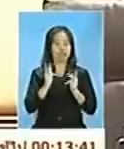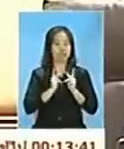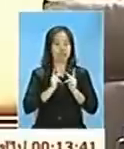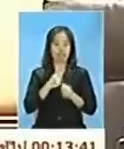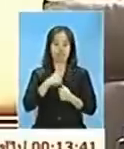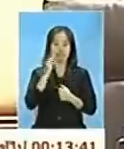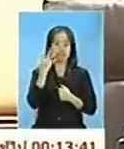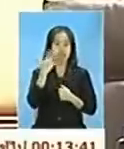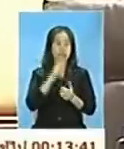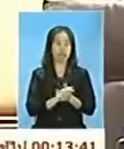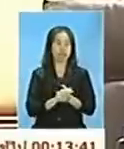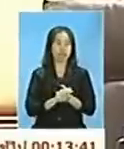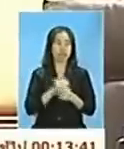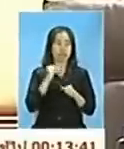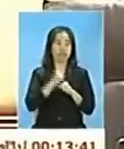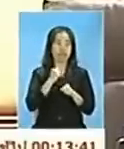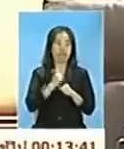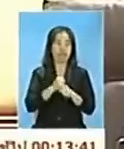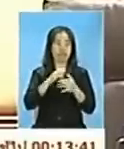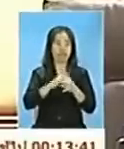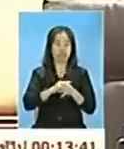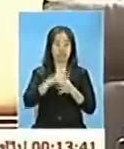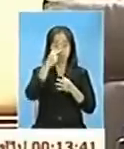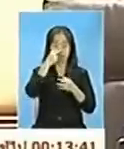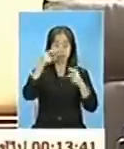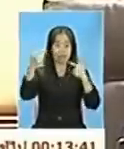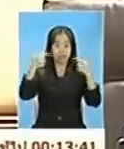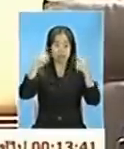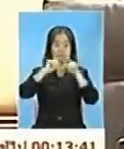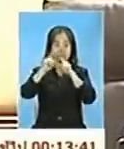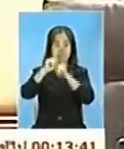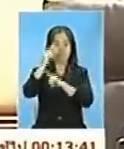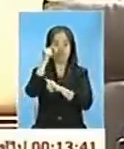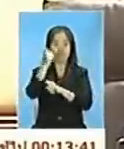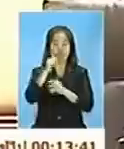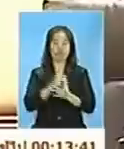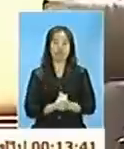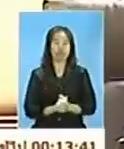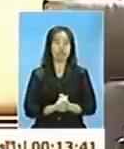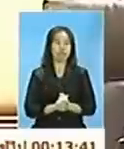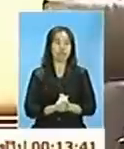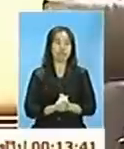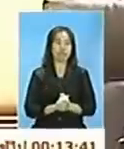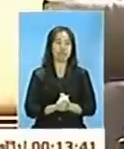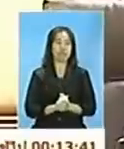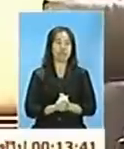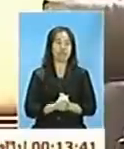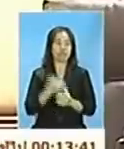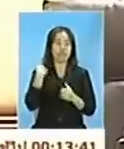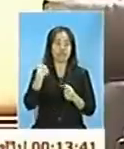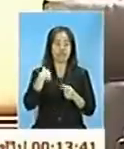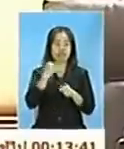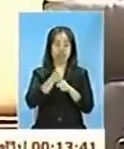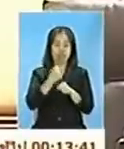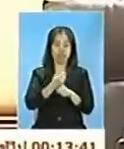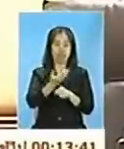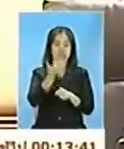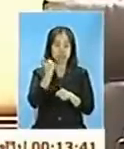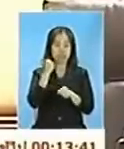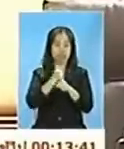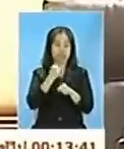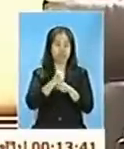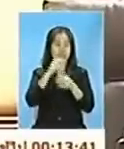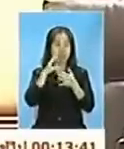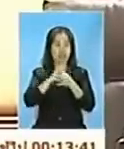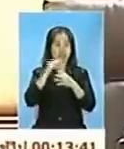ณชีวิตเปิดสนามหลวงโคลอสซี่ก็ได้เอาเลยข้างบวชพระแก้วเอาเลย